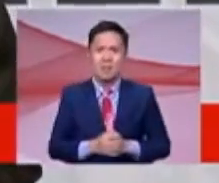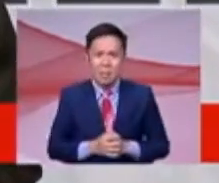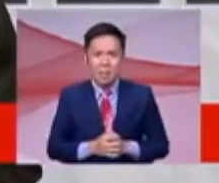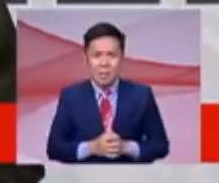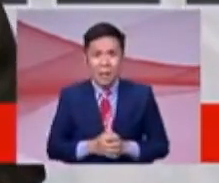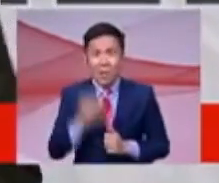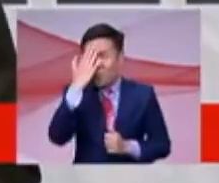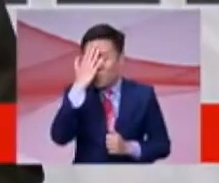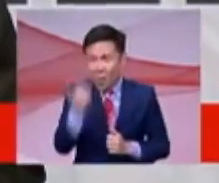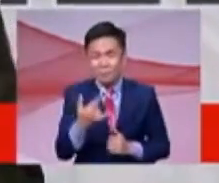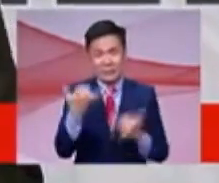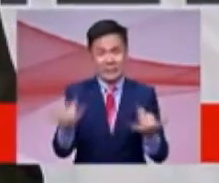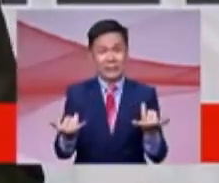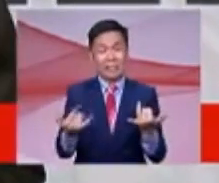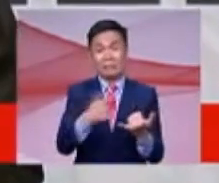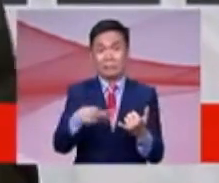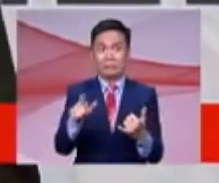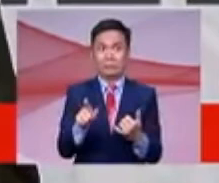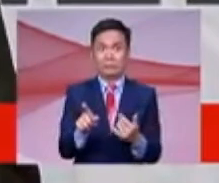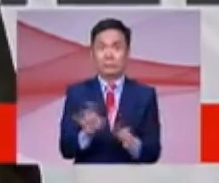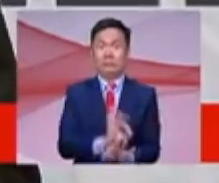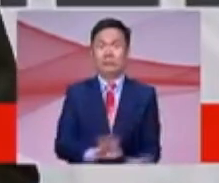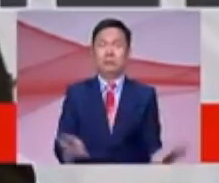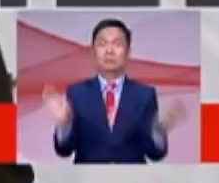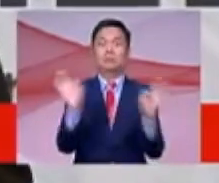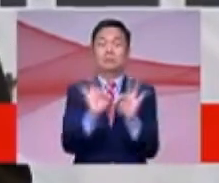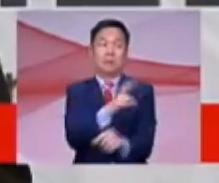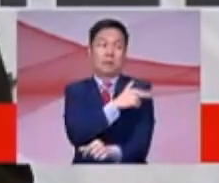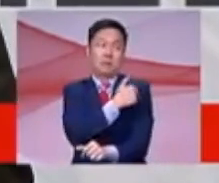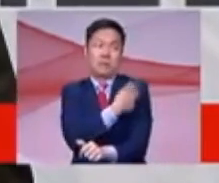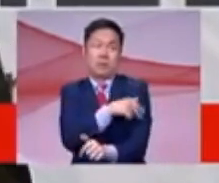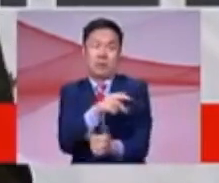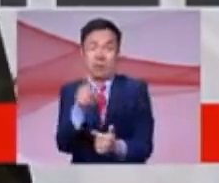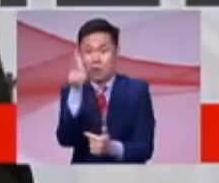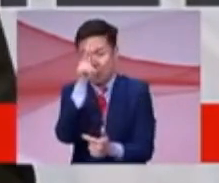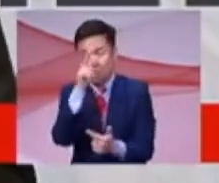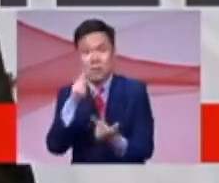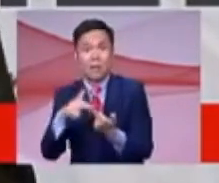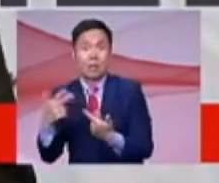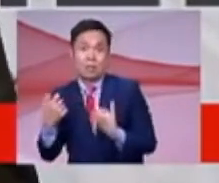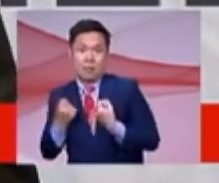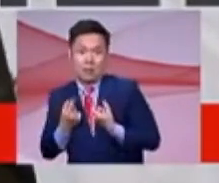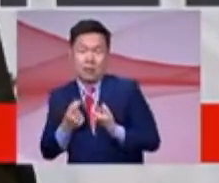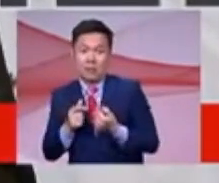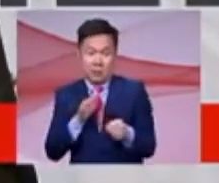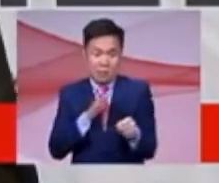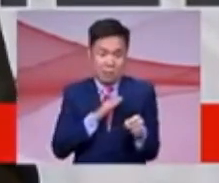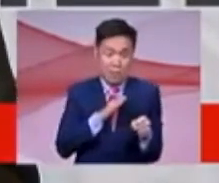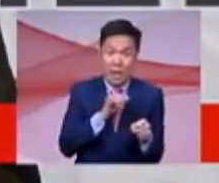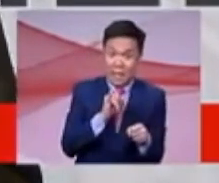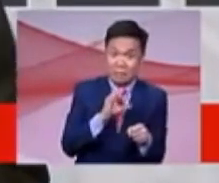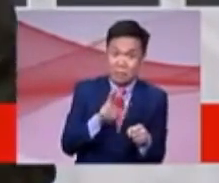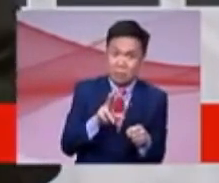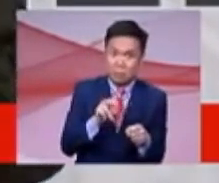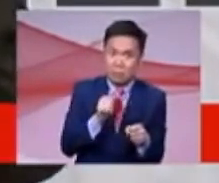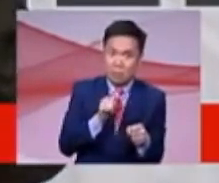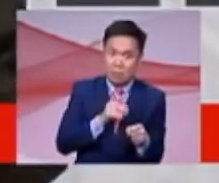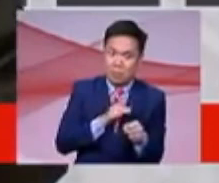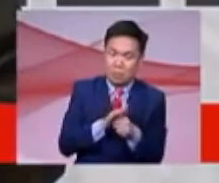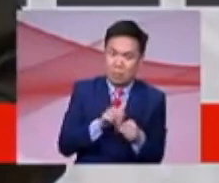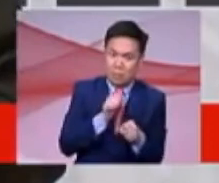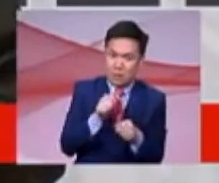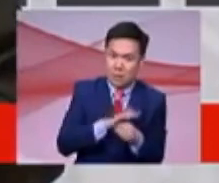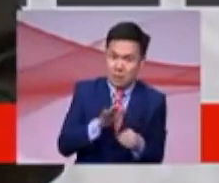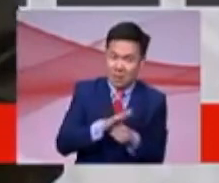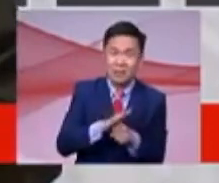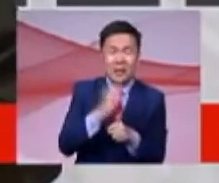because we are in a critical position, public hospital, private hospital, we are running out of ICU beds and beds. And hopefully, you can